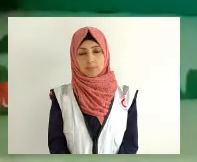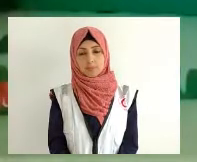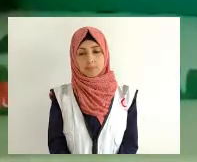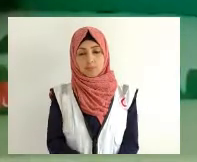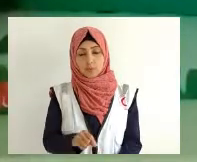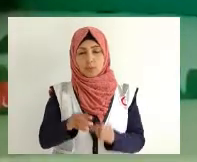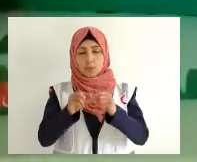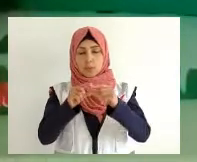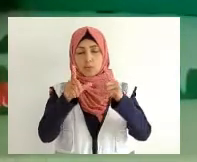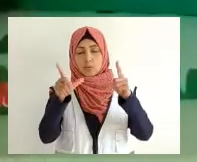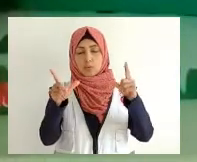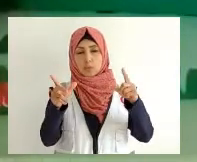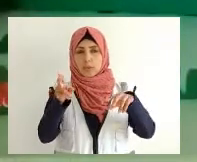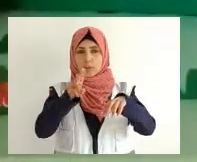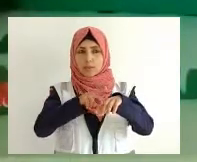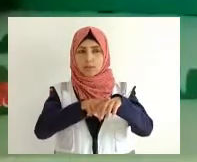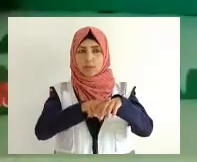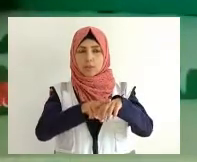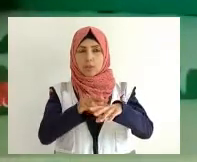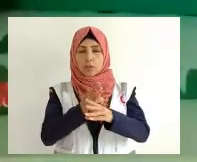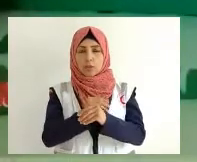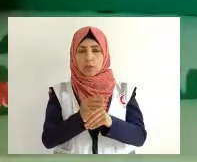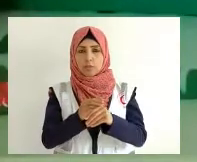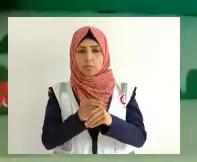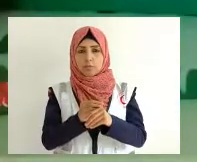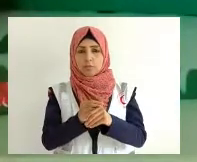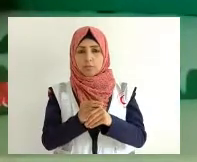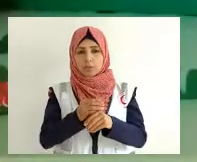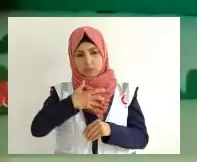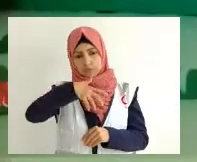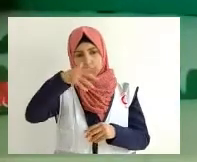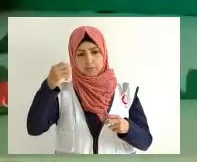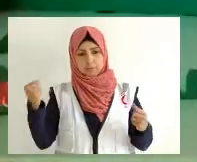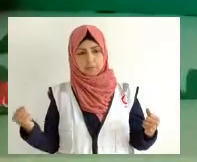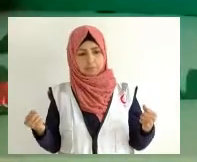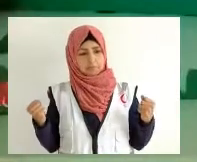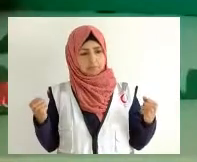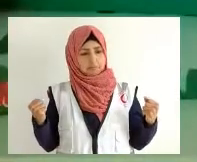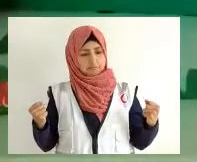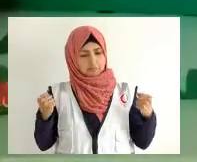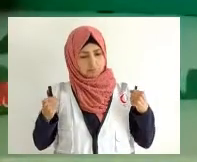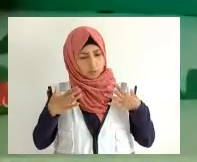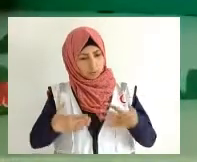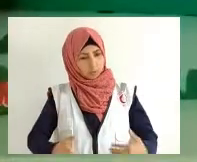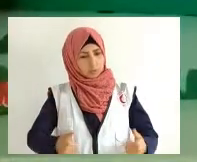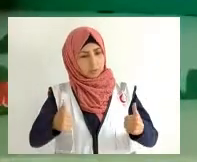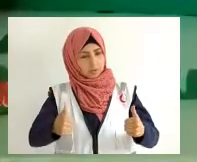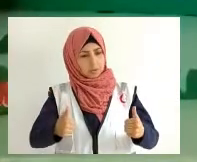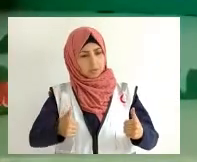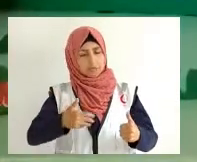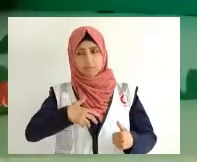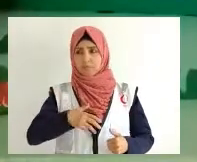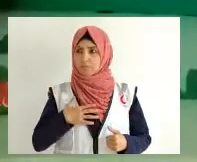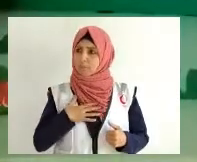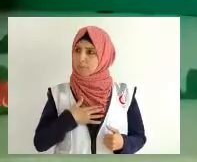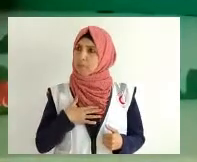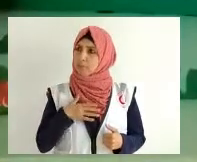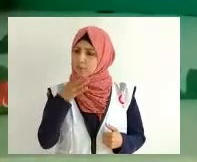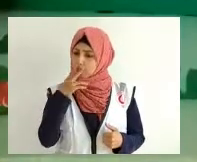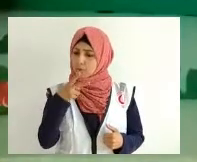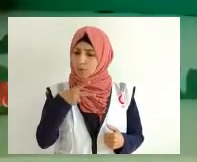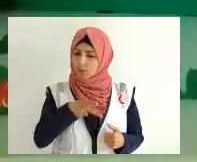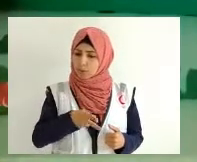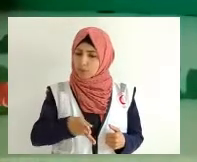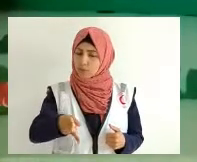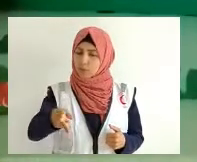وفي الصباح اليوم الثاني حس الأسد إنه تحسن، صارت صحته منيحة، وحاب يروح